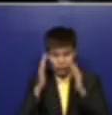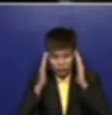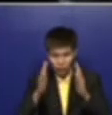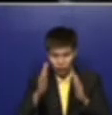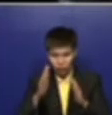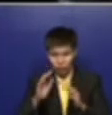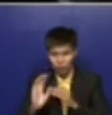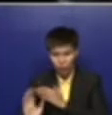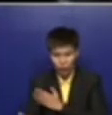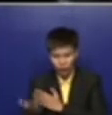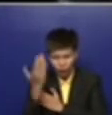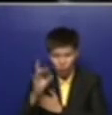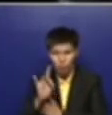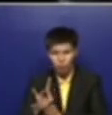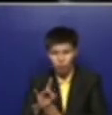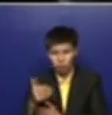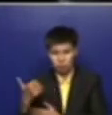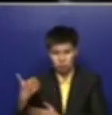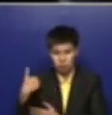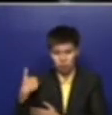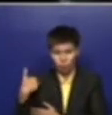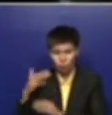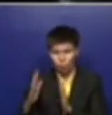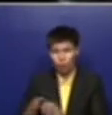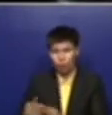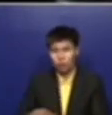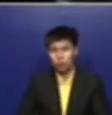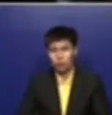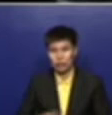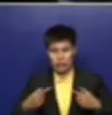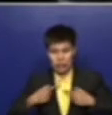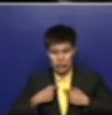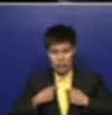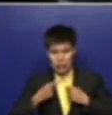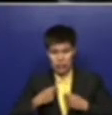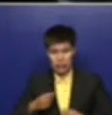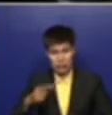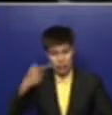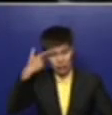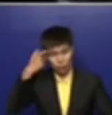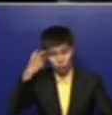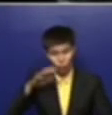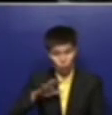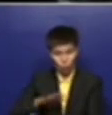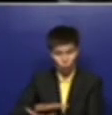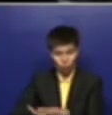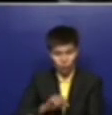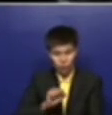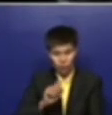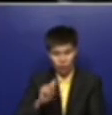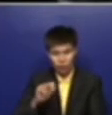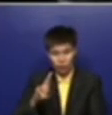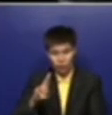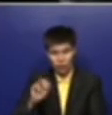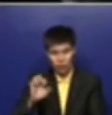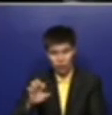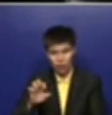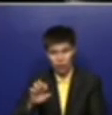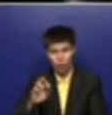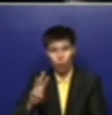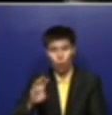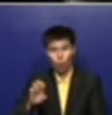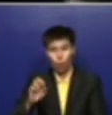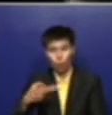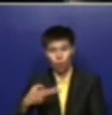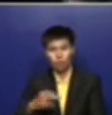แต่มีสัญญาณอันตรายมีคนชุดดำขึ้นไปยืนอยู่บนอาคารโรงเรียนสตรีวิทย์เขาพร้อมที่สลายตั